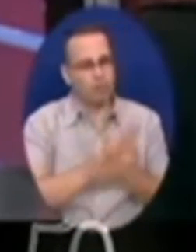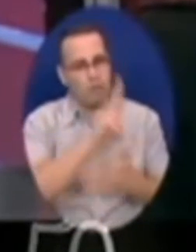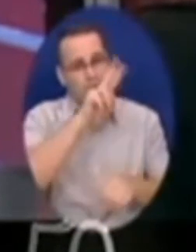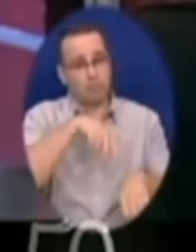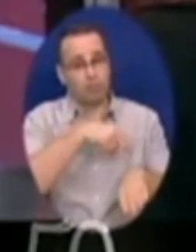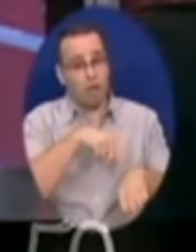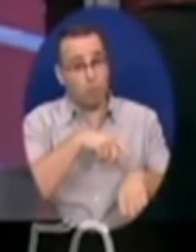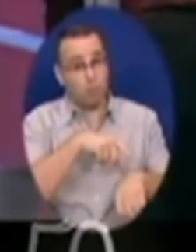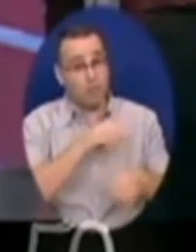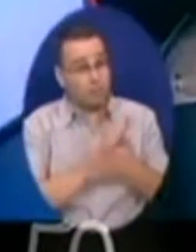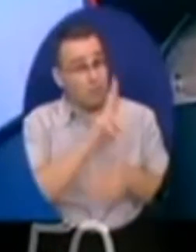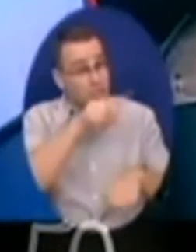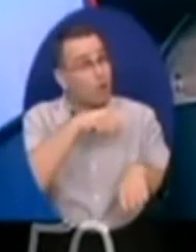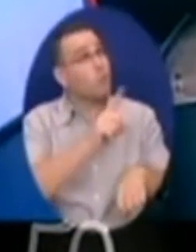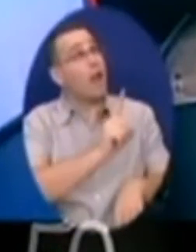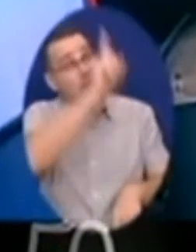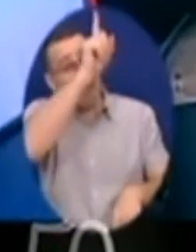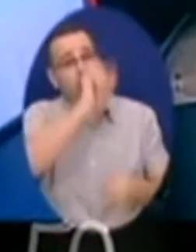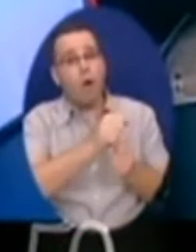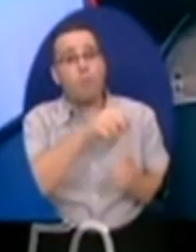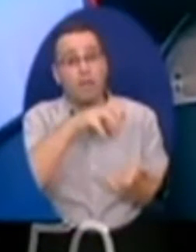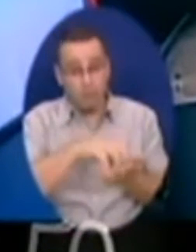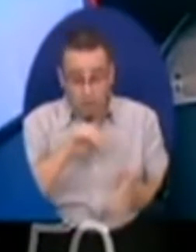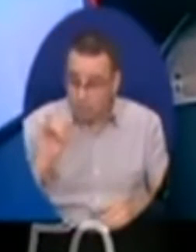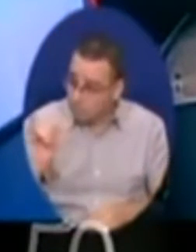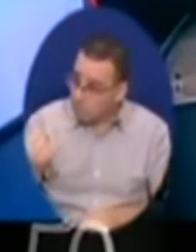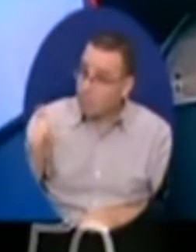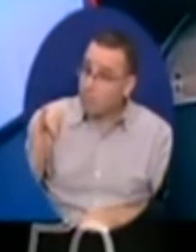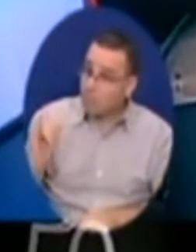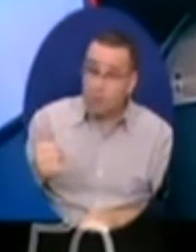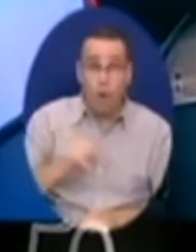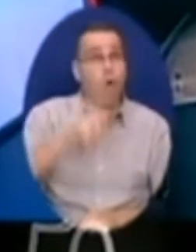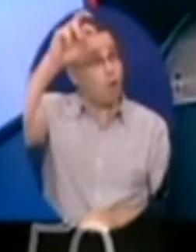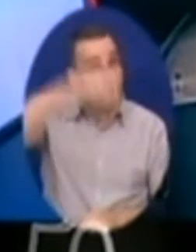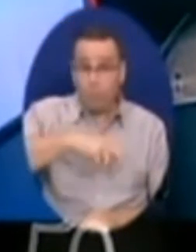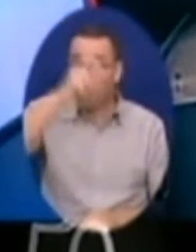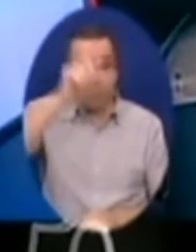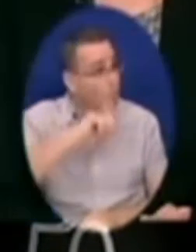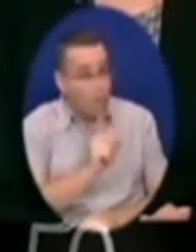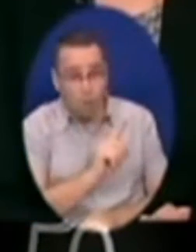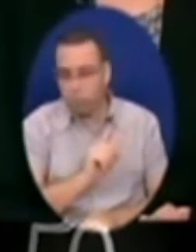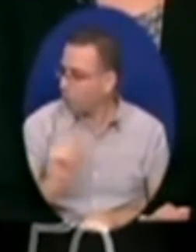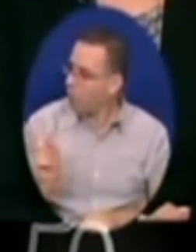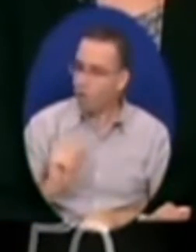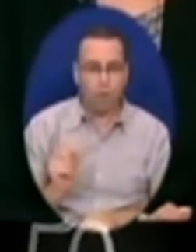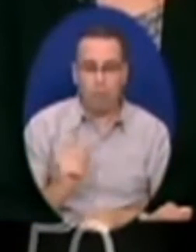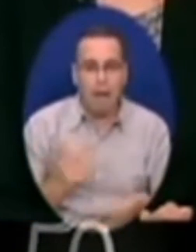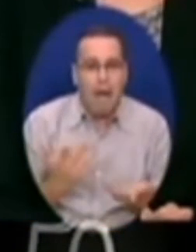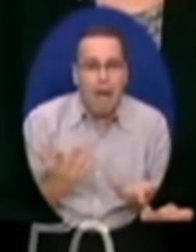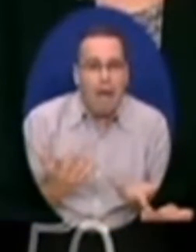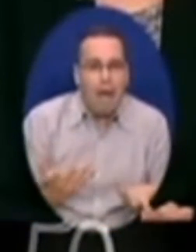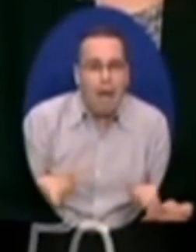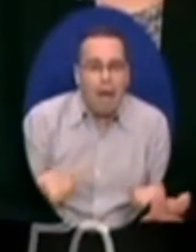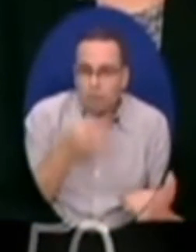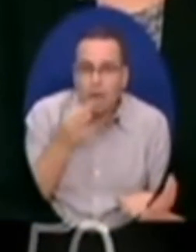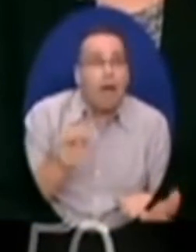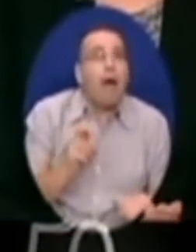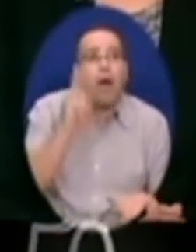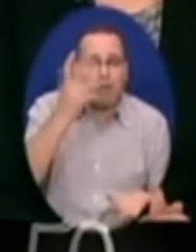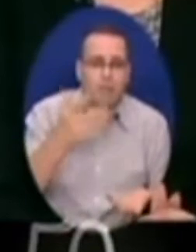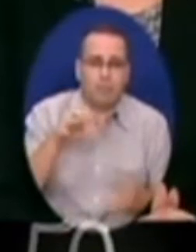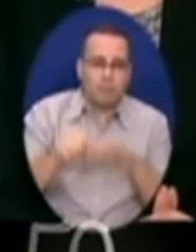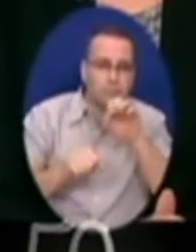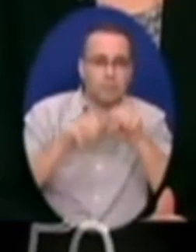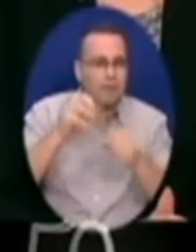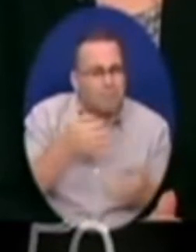טוב. 12 שעות את למעלה או 12 שעות את באתר? למעלה. לא עולים יורדים? לא עולים יורדים. ואיך עולים לדבר הענק הזה?